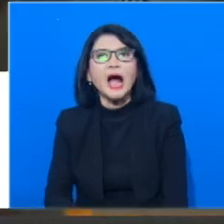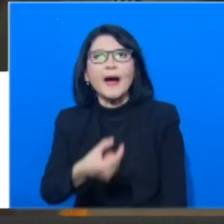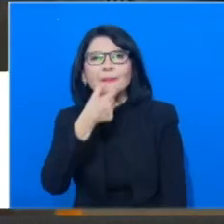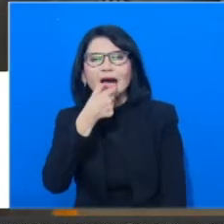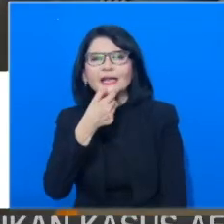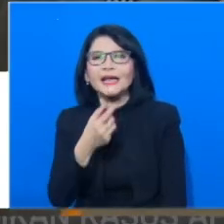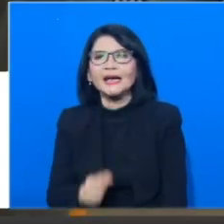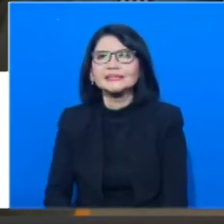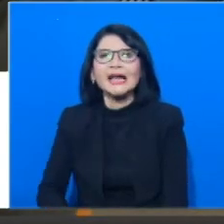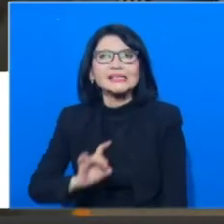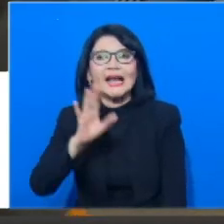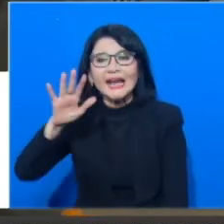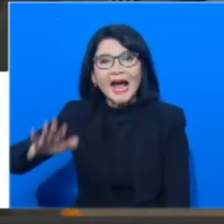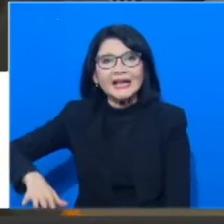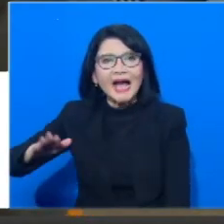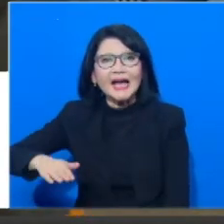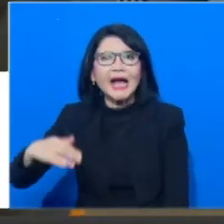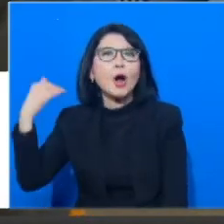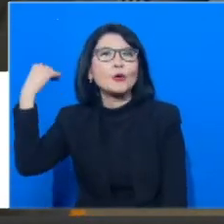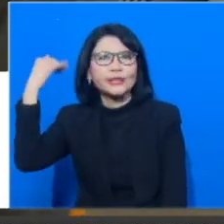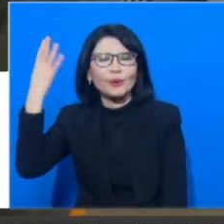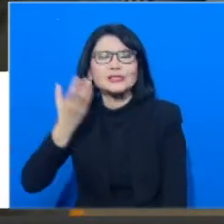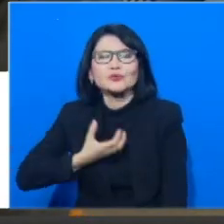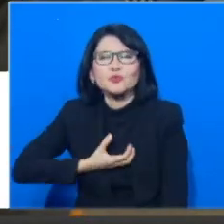tidak hanya anak-anak, tetapi juga orang dewasa.